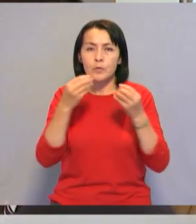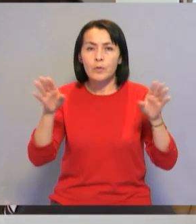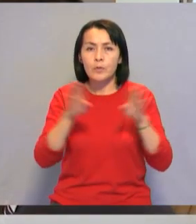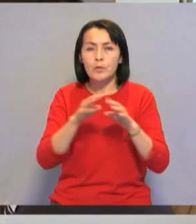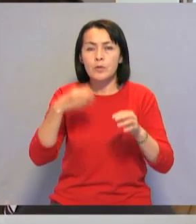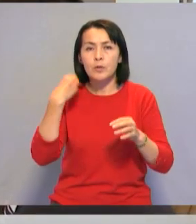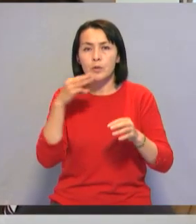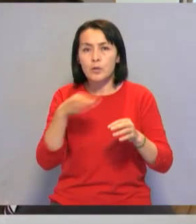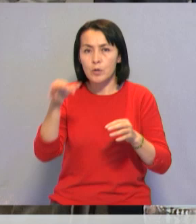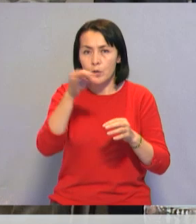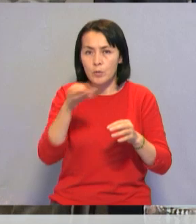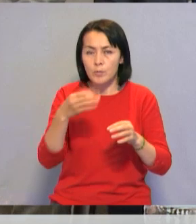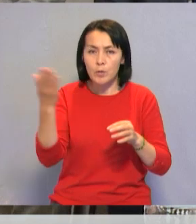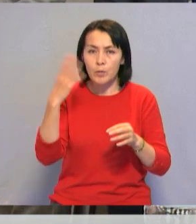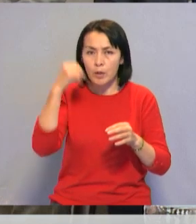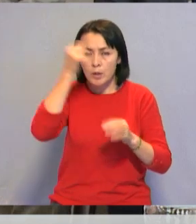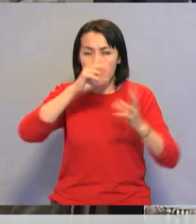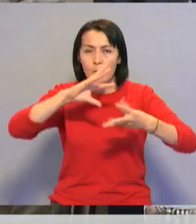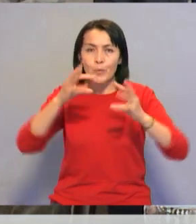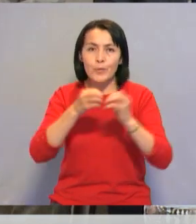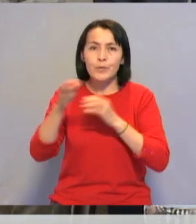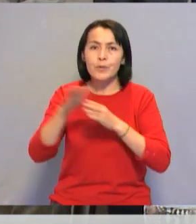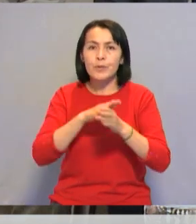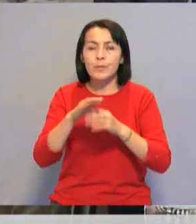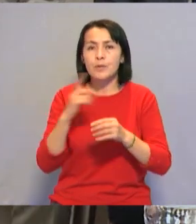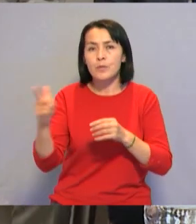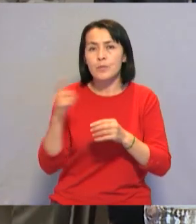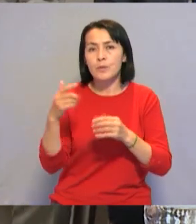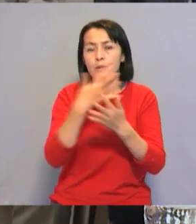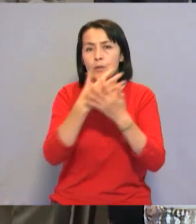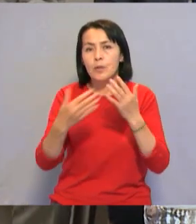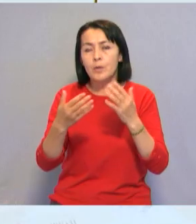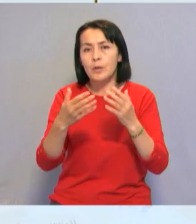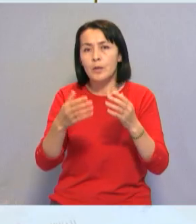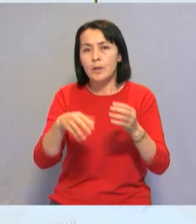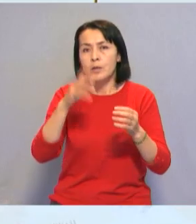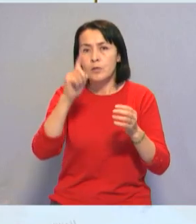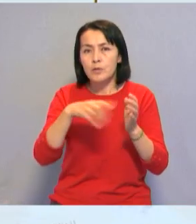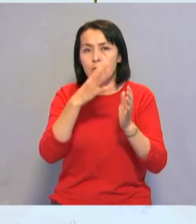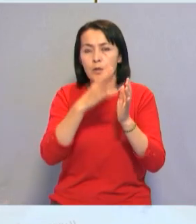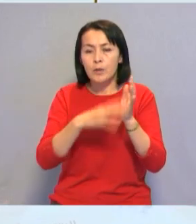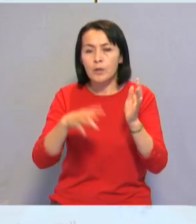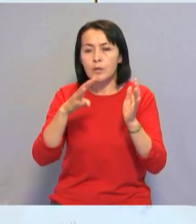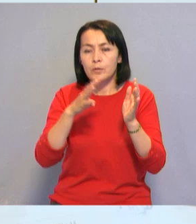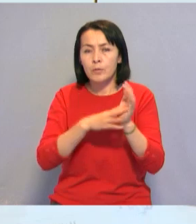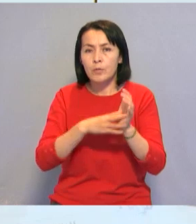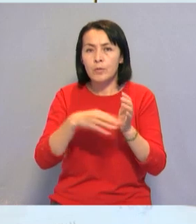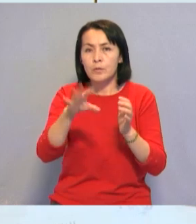ішінде Түркістан облысымен өткен жылдың қорытындысы бойынша өзара тауар айналымы 149 миллион ақш